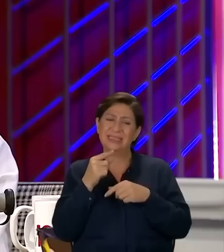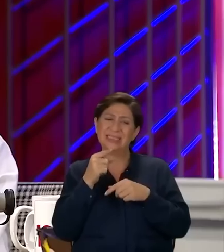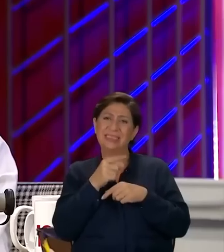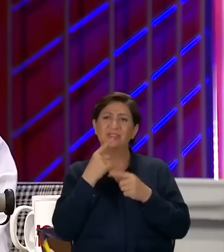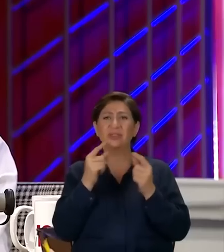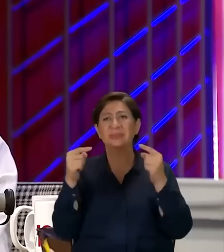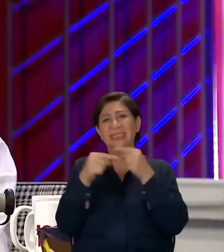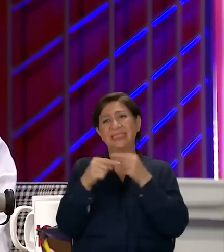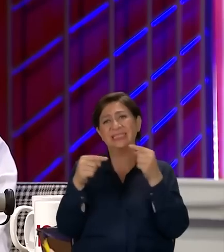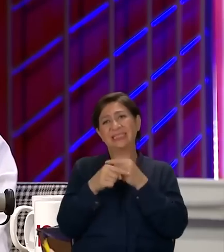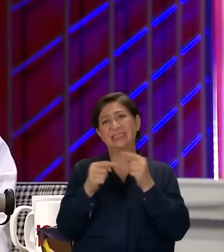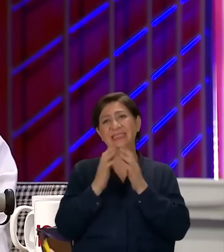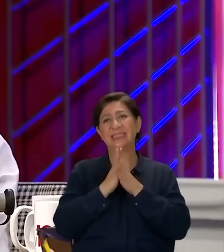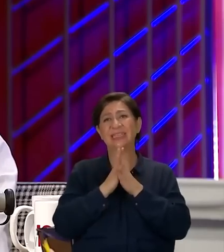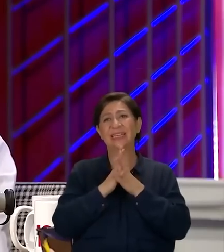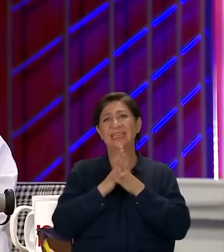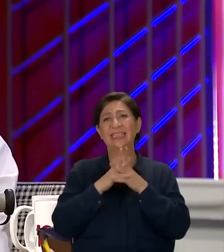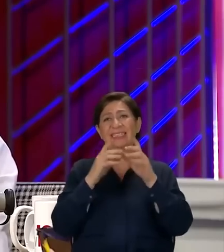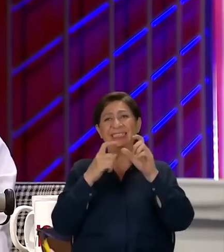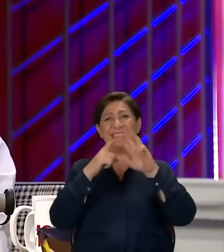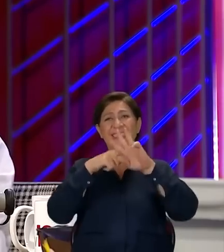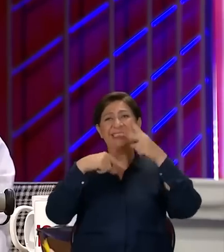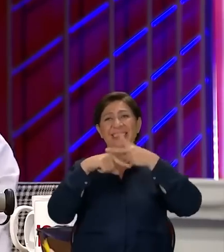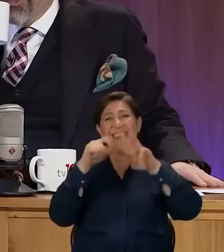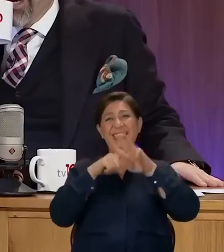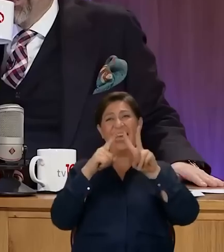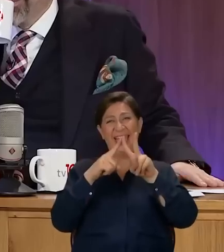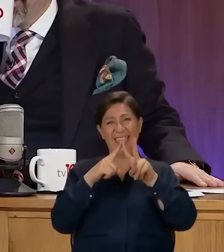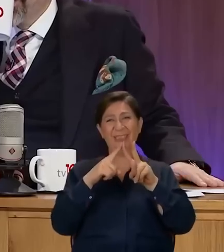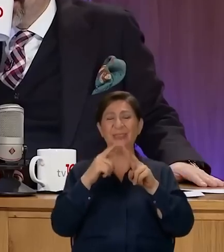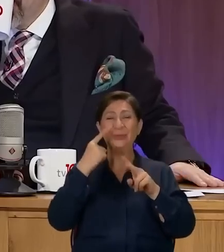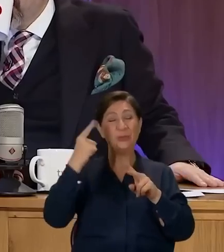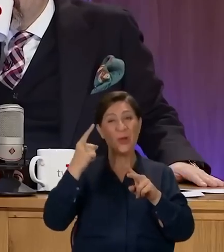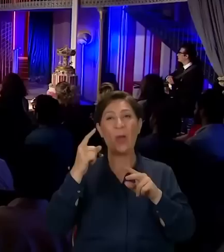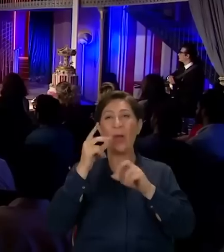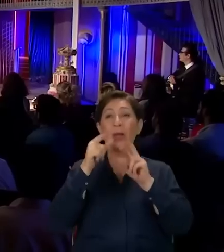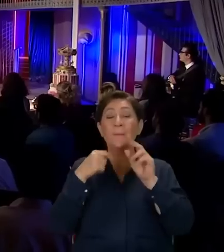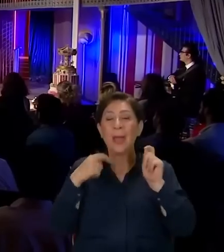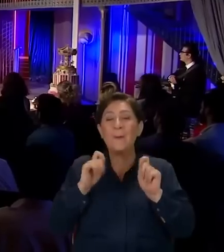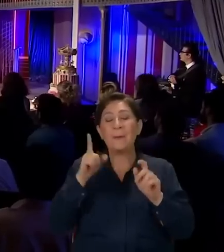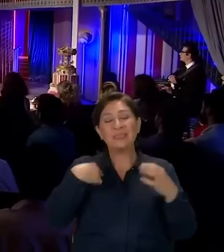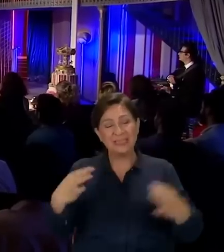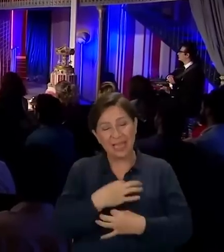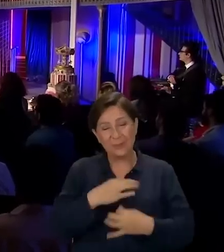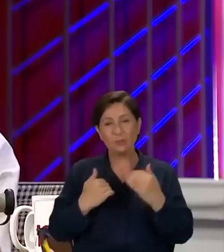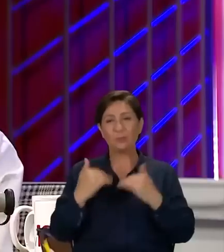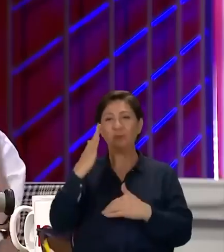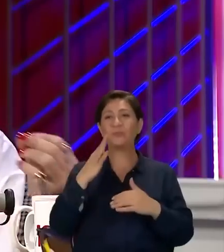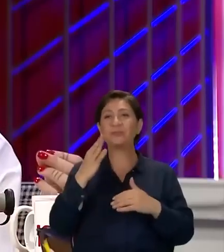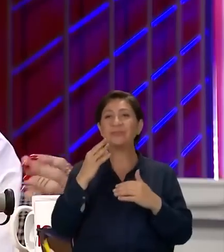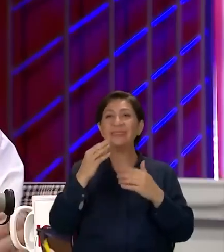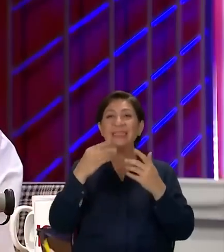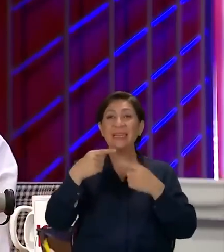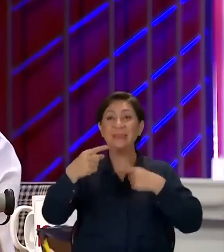O zaman tamam, öyle olur, siz, ne yapalım? Sezen Cumhur en alta geldi. Sizler hoş geldiniz. Evet. Yok ben yapamam gerçekten. Hani pek bir gün böyle iyice birbirimize